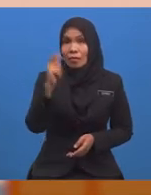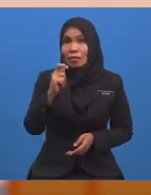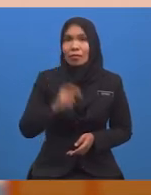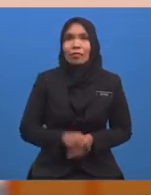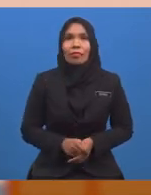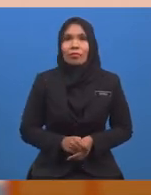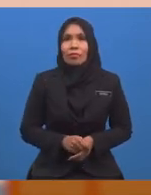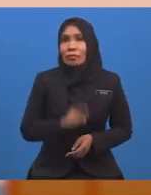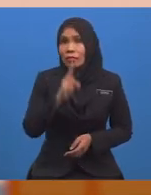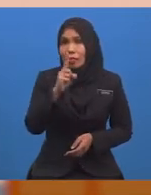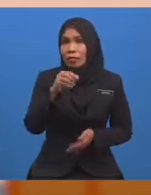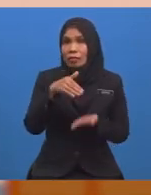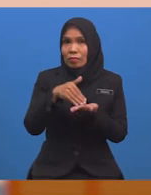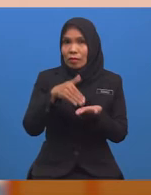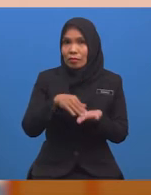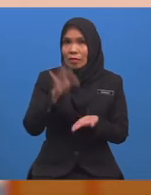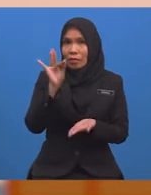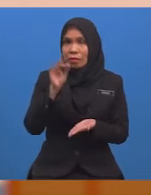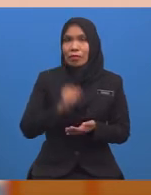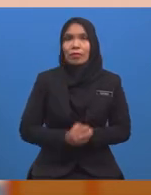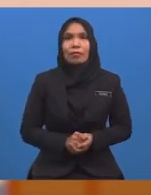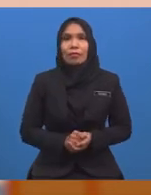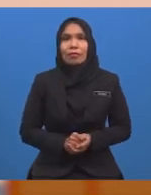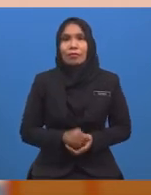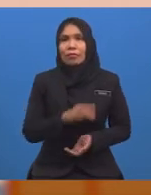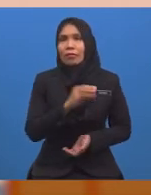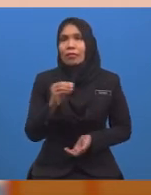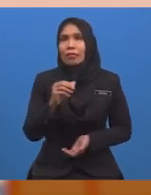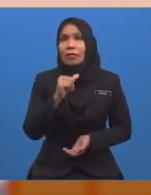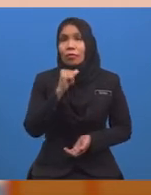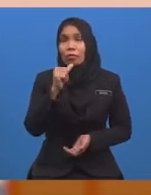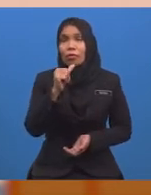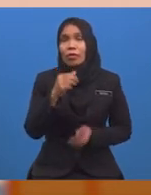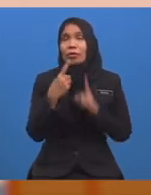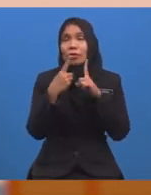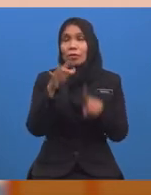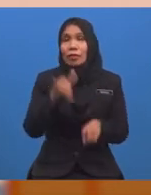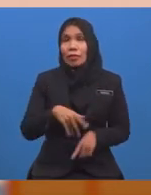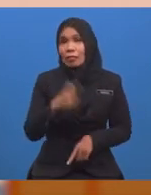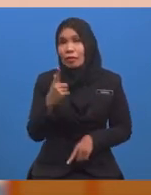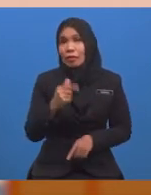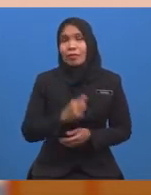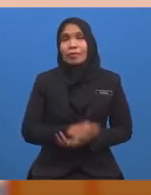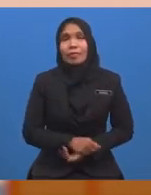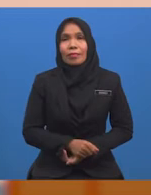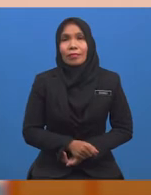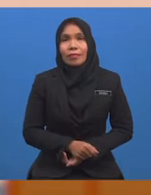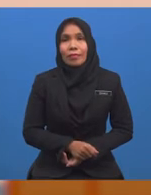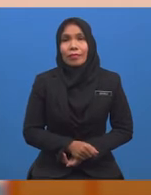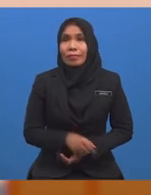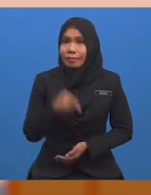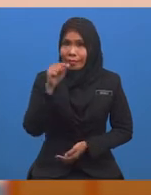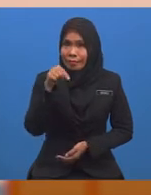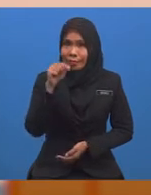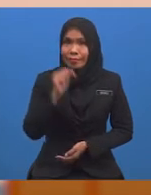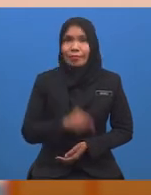satu nisbah 8 dan bukan jawaban yang lain di